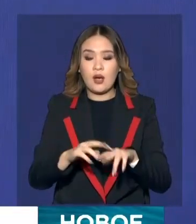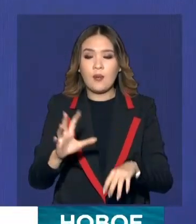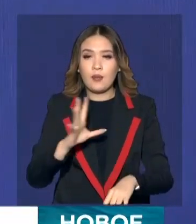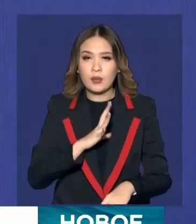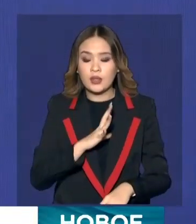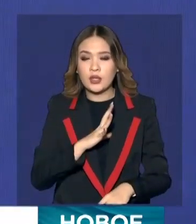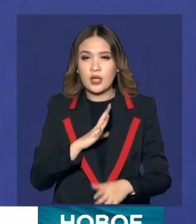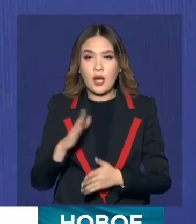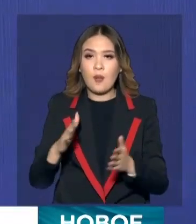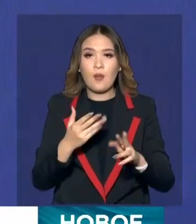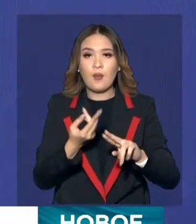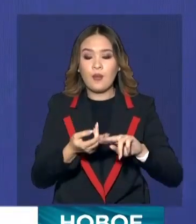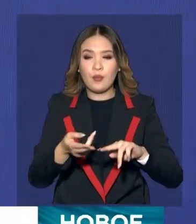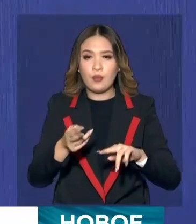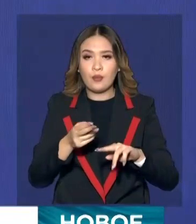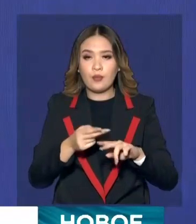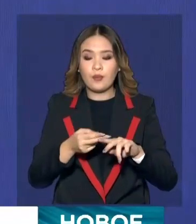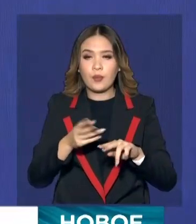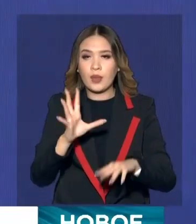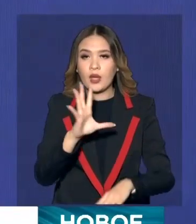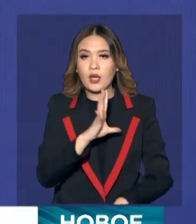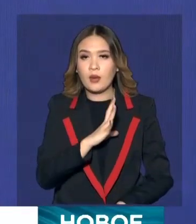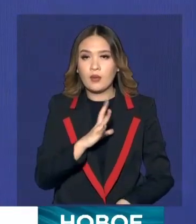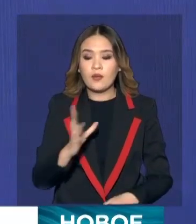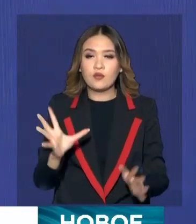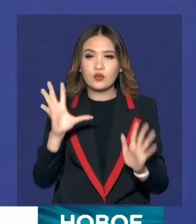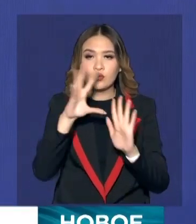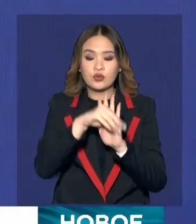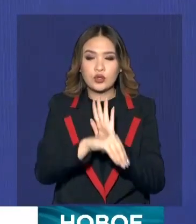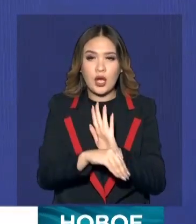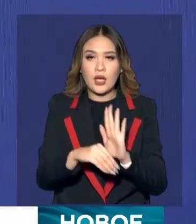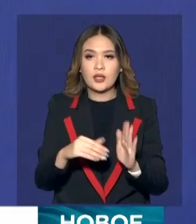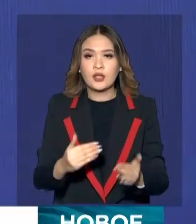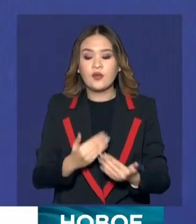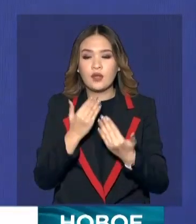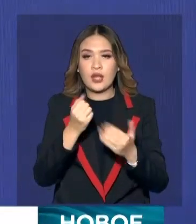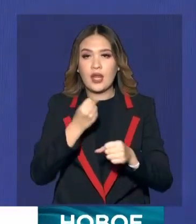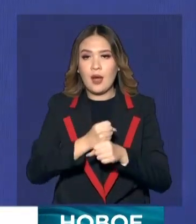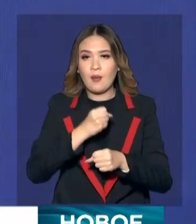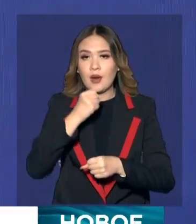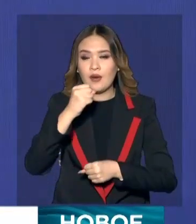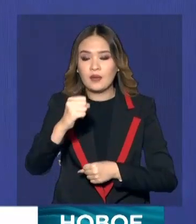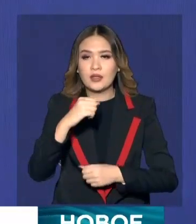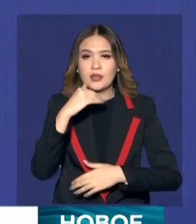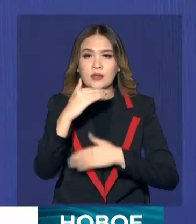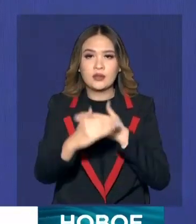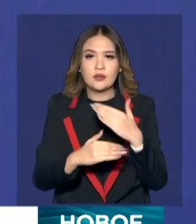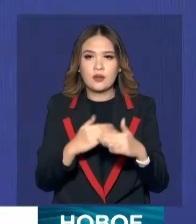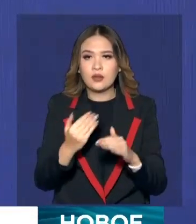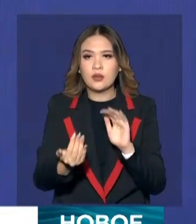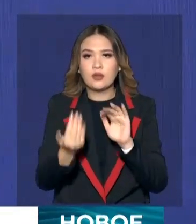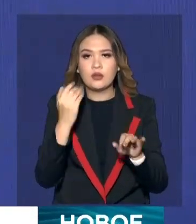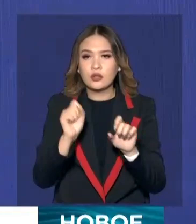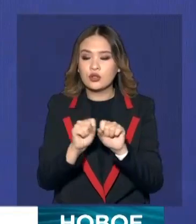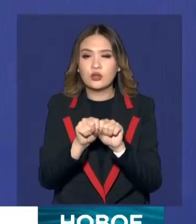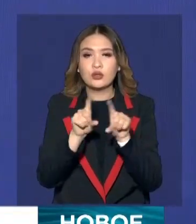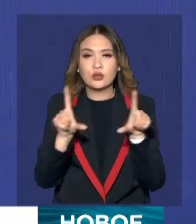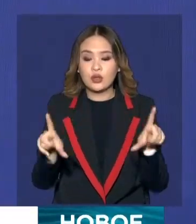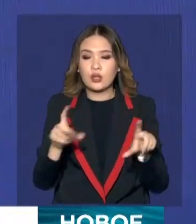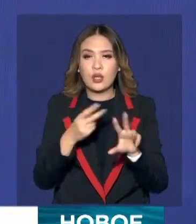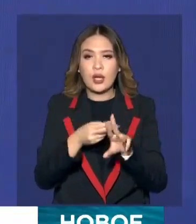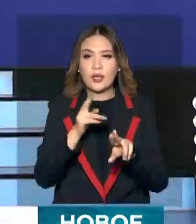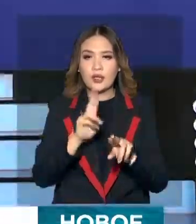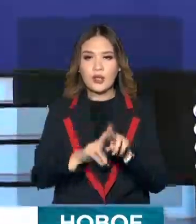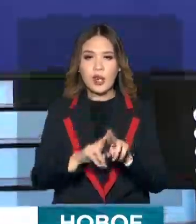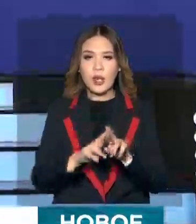процесс. Поэтому модель развития вот включает вот такие вот направления развития в сфере дошкольного образования,